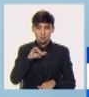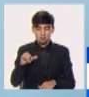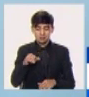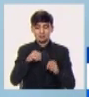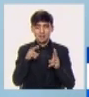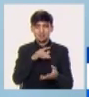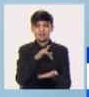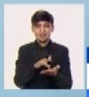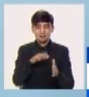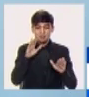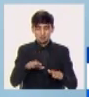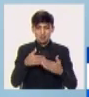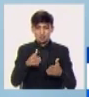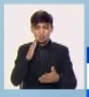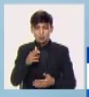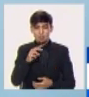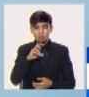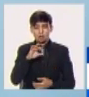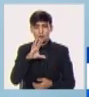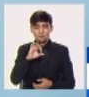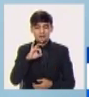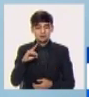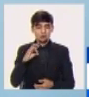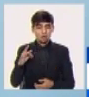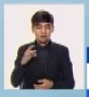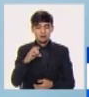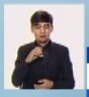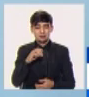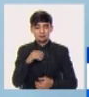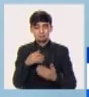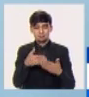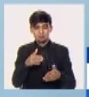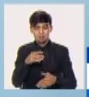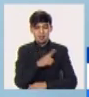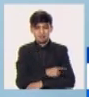орталығындағы кереуеттерді біз оны провизорлық госпиталь ретінде пайдалану бойынша